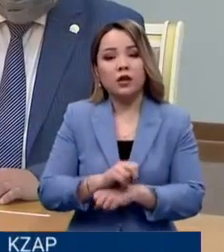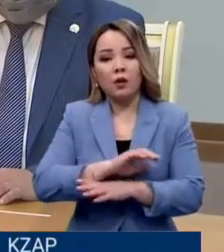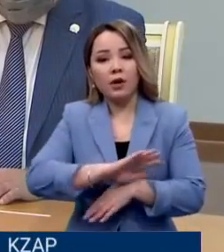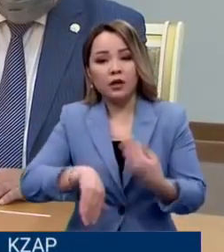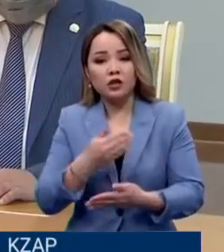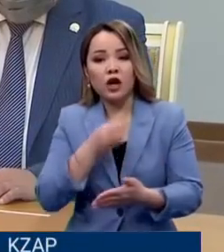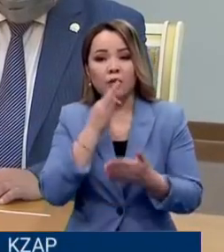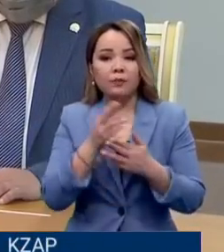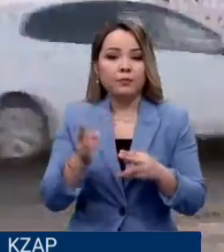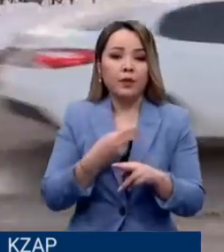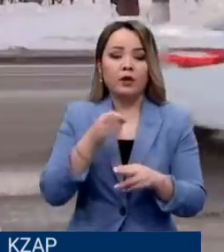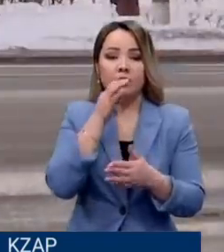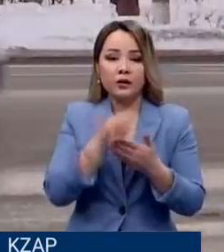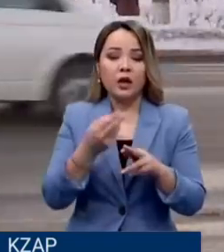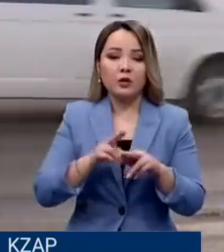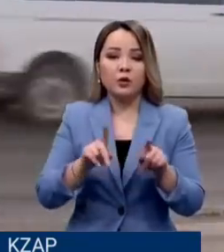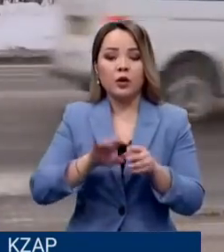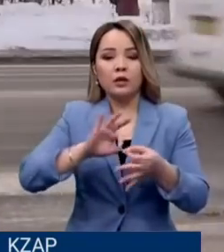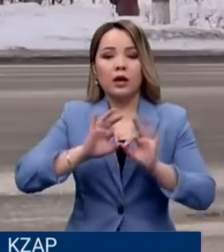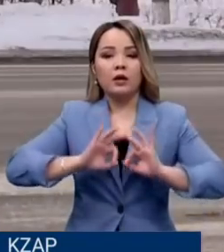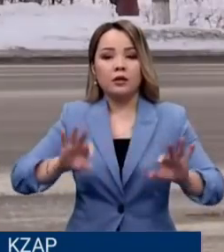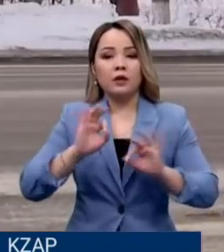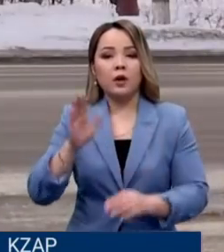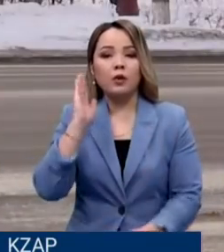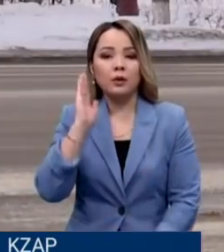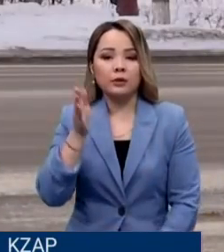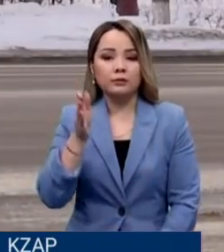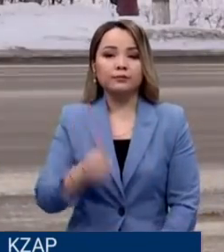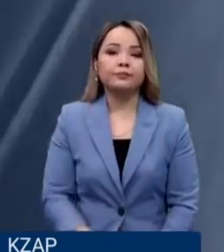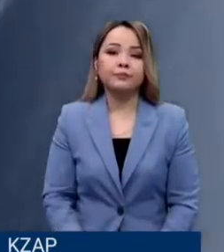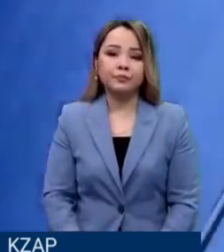әлде жауапсыздық па? Болжамдармен мен Саят Ермек бөлісем.